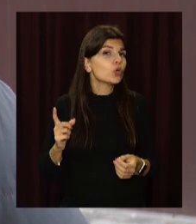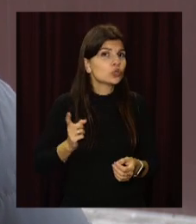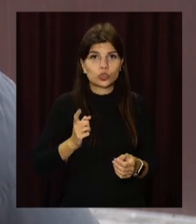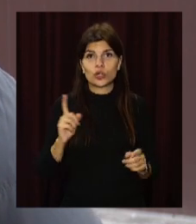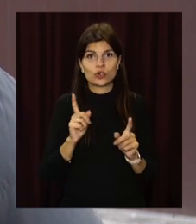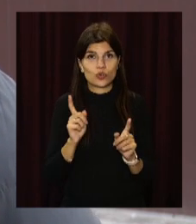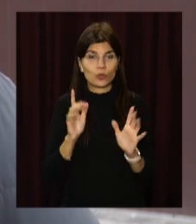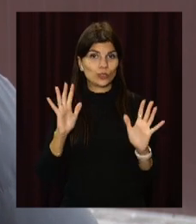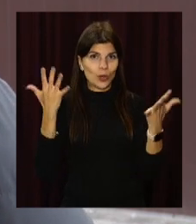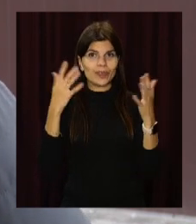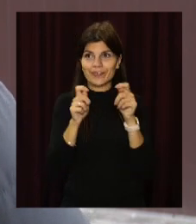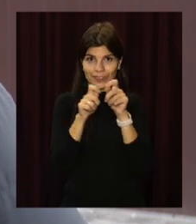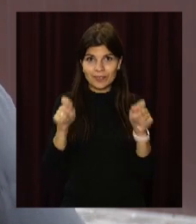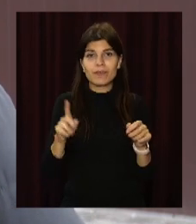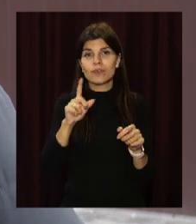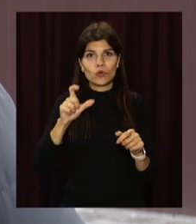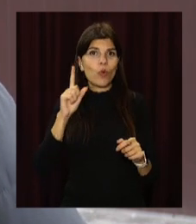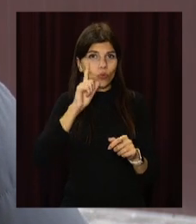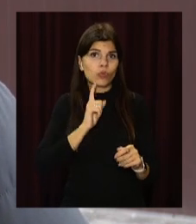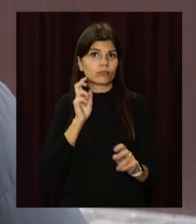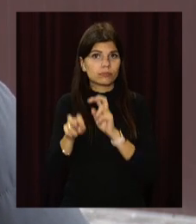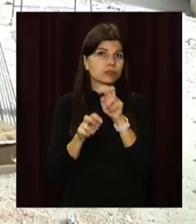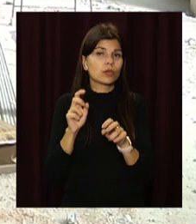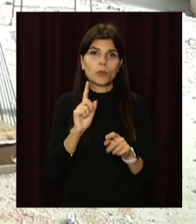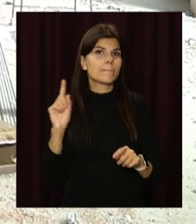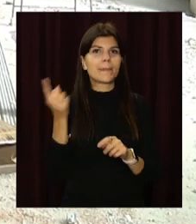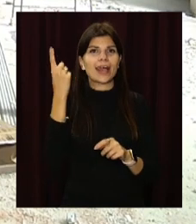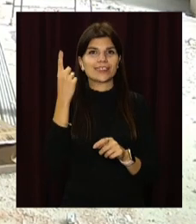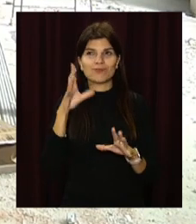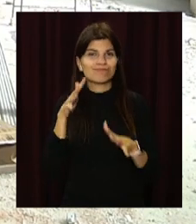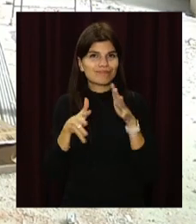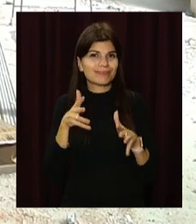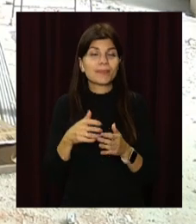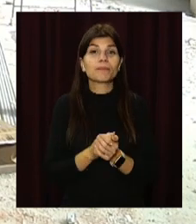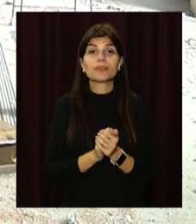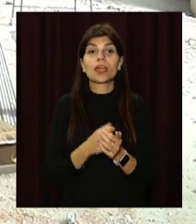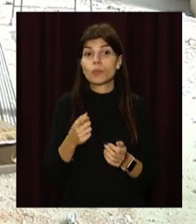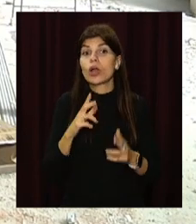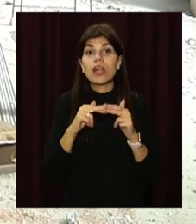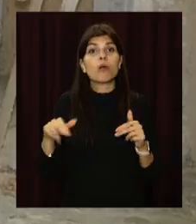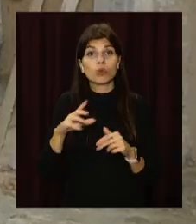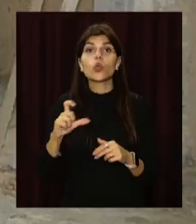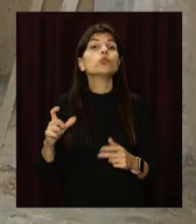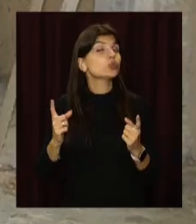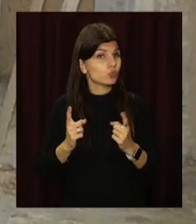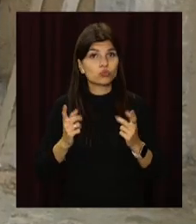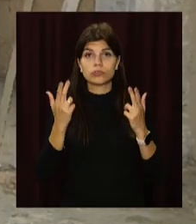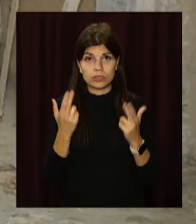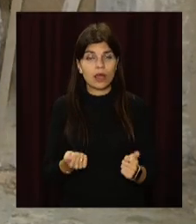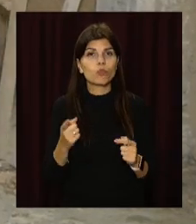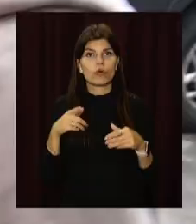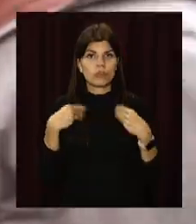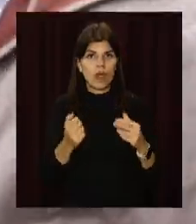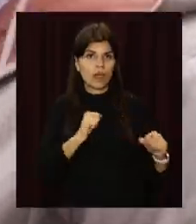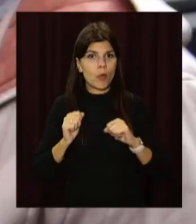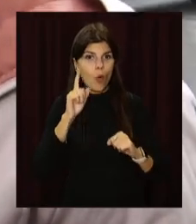того, щоб також бути першими в Україні. Дніпряни з нетерпінням чекають на відкриття нового центру надання